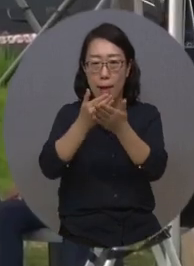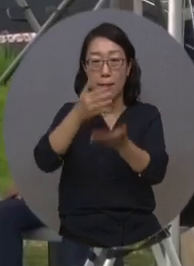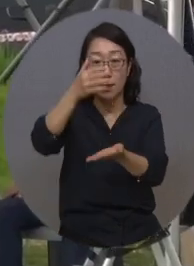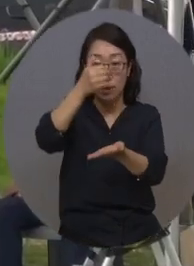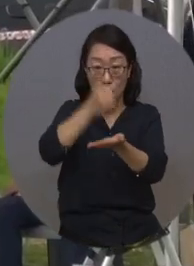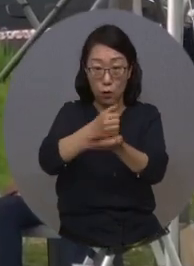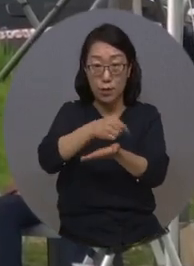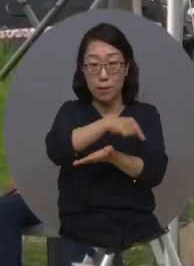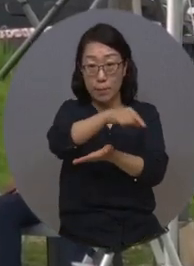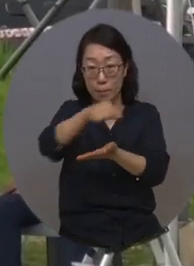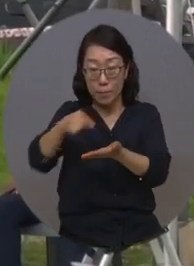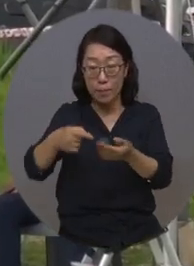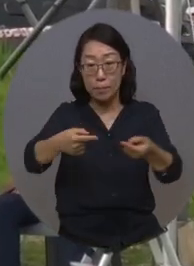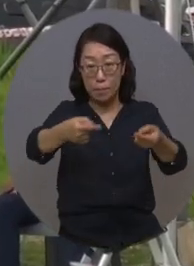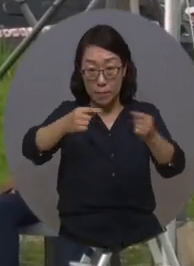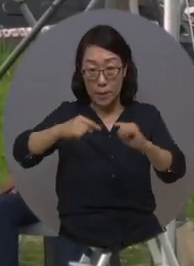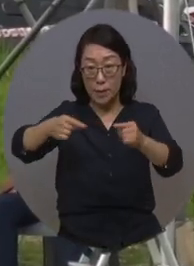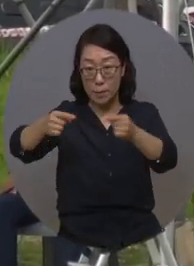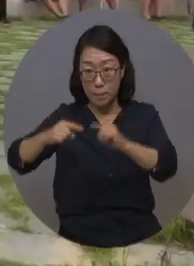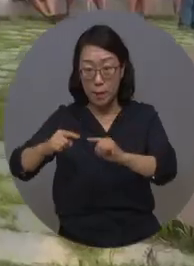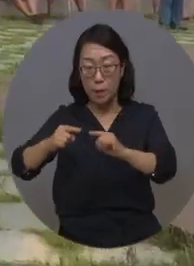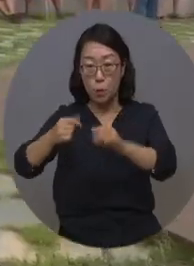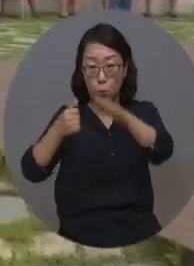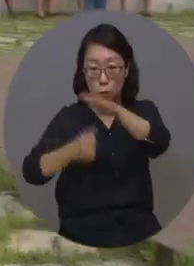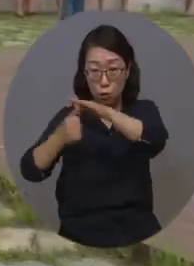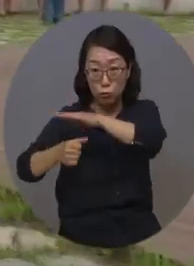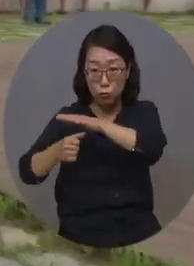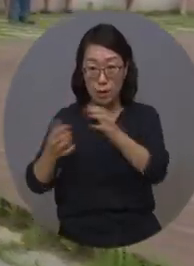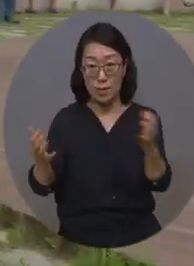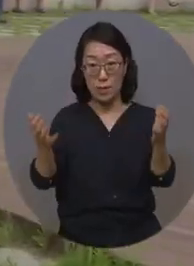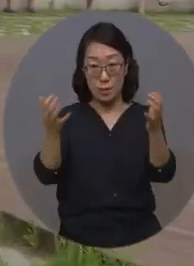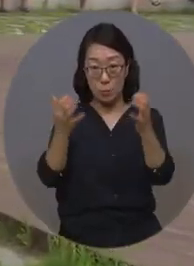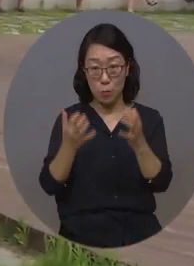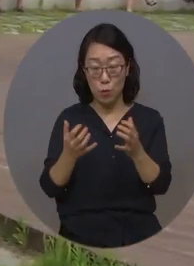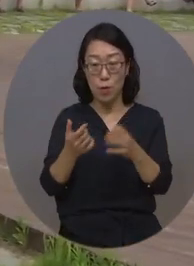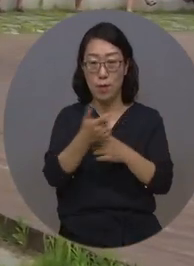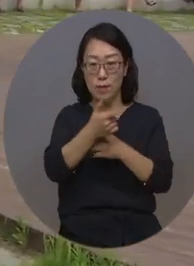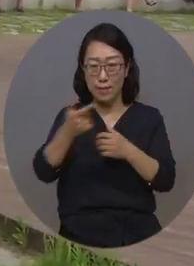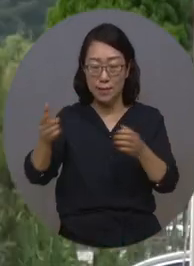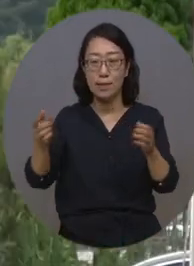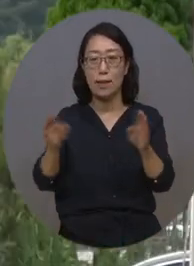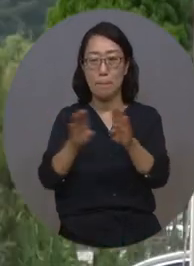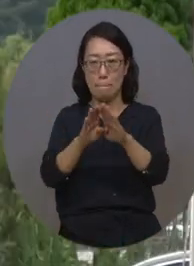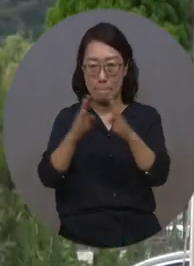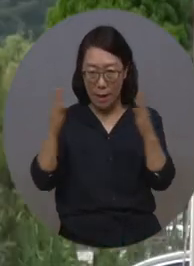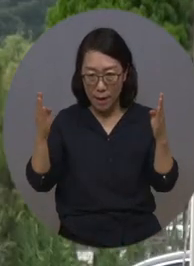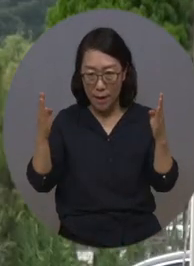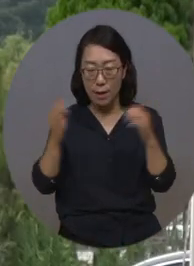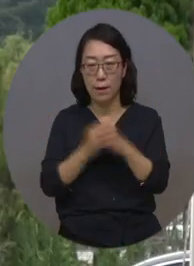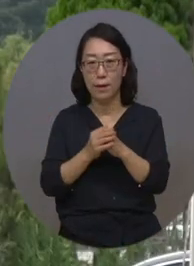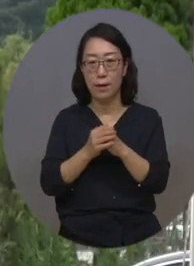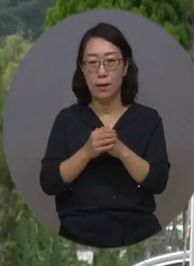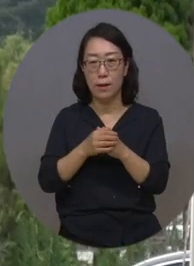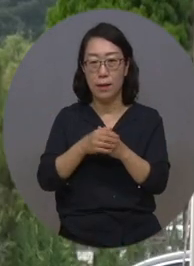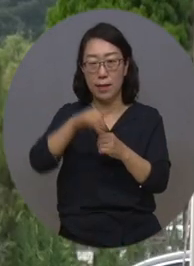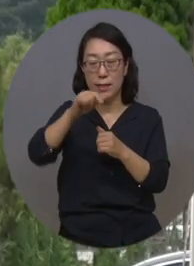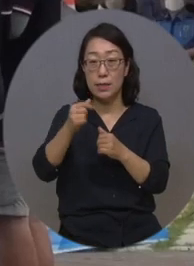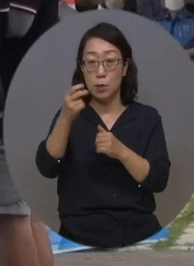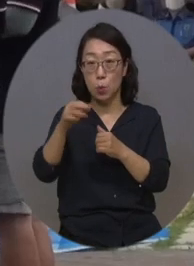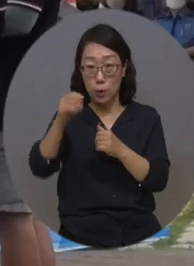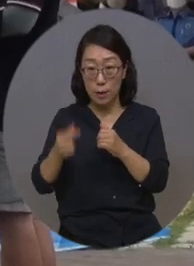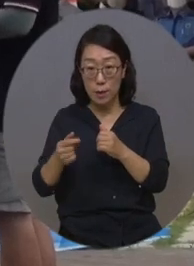대회 관계자와 선수단 가족 등이 참석한 가운데 성대하게 하였습니다 진 욕은 전북 요트